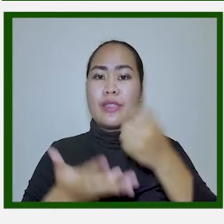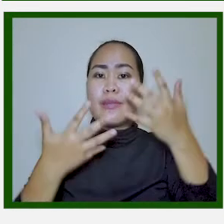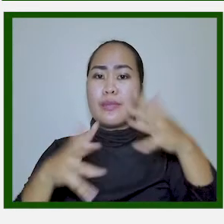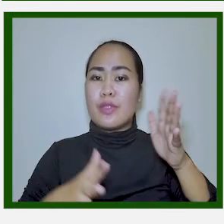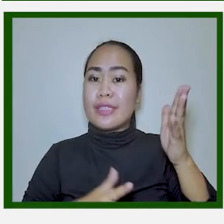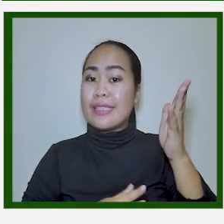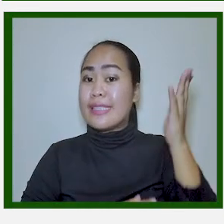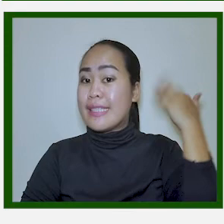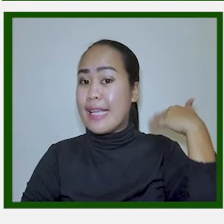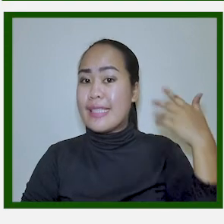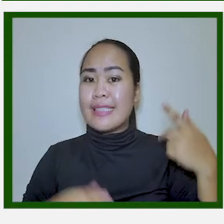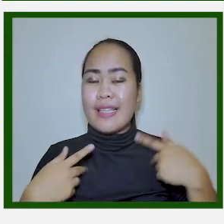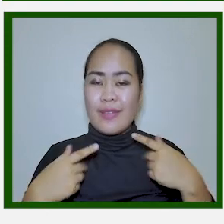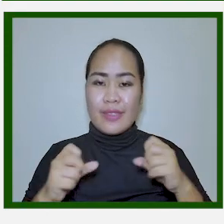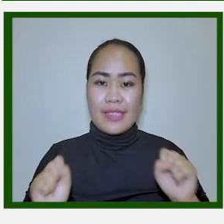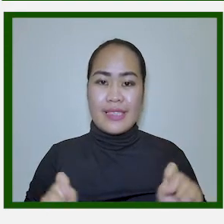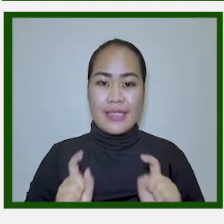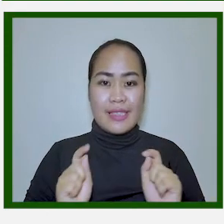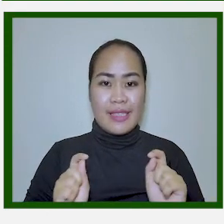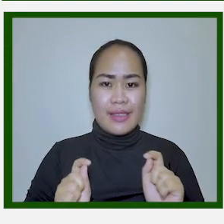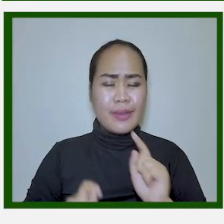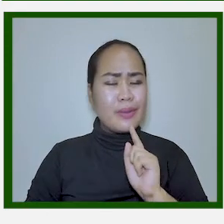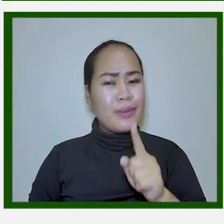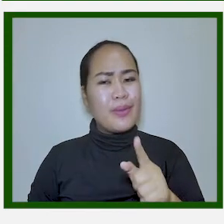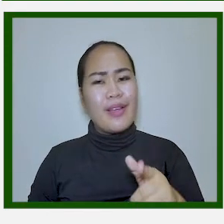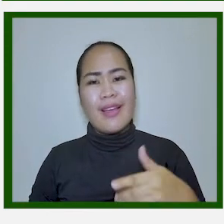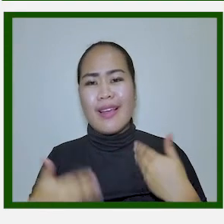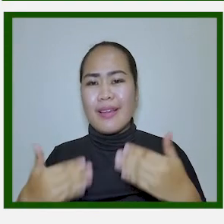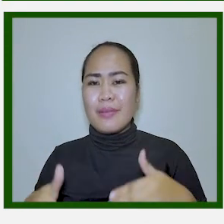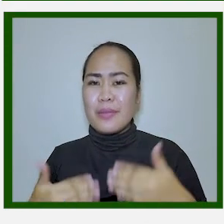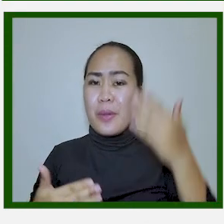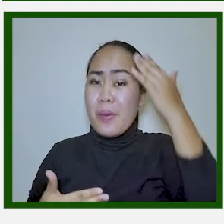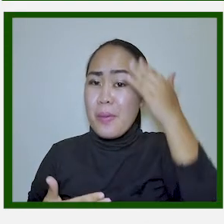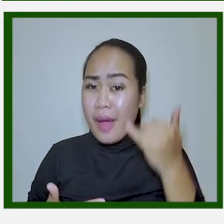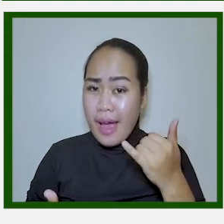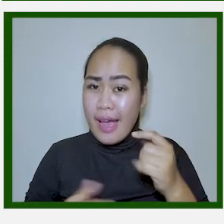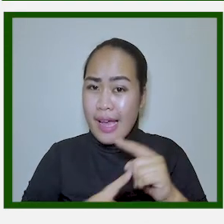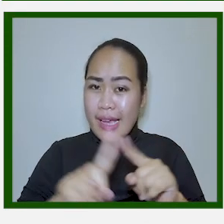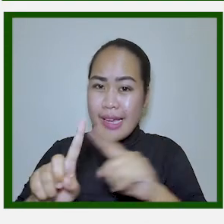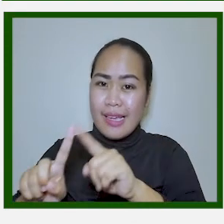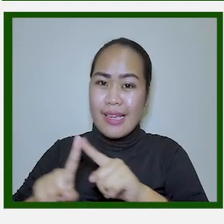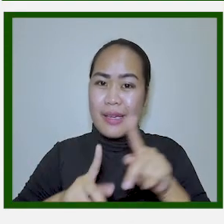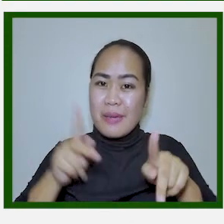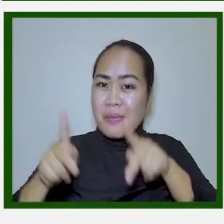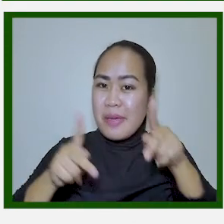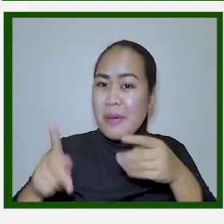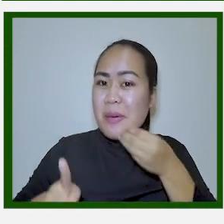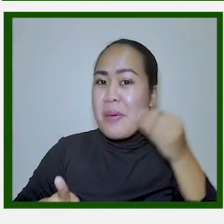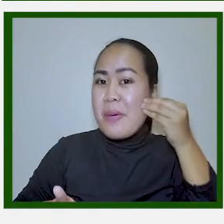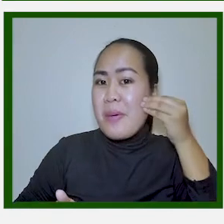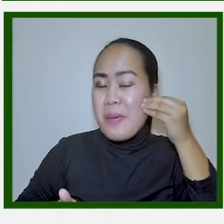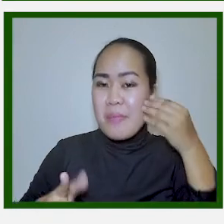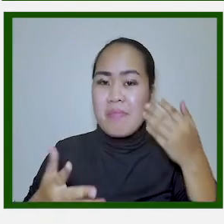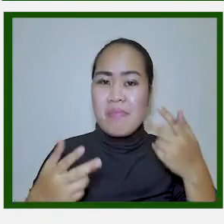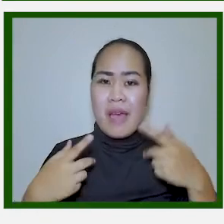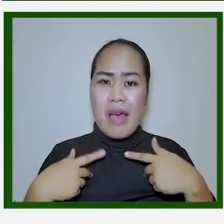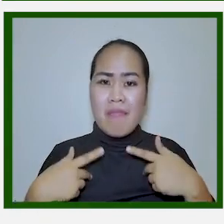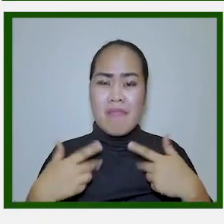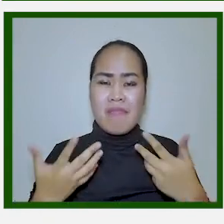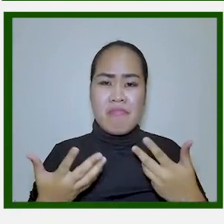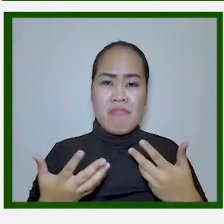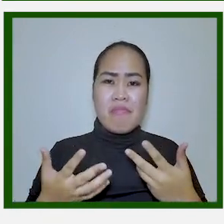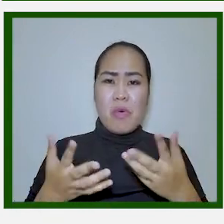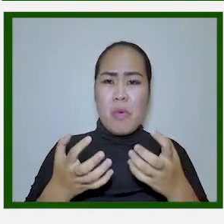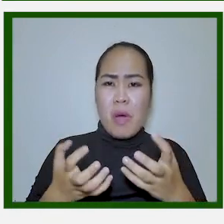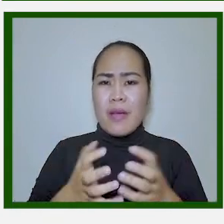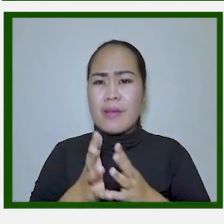no? And nakakatuwa, no, na more residents are participating, no? May mga nakikita pa ako, mga senior citizens